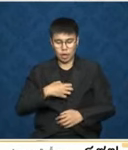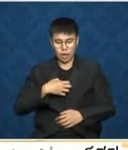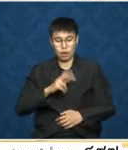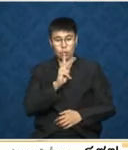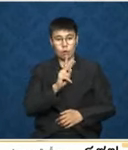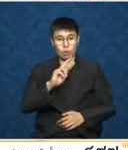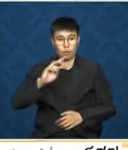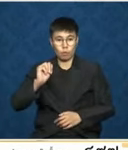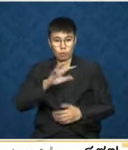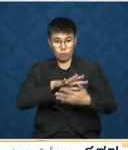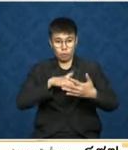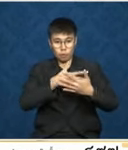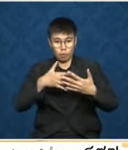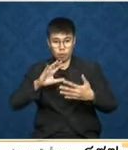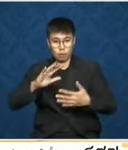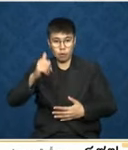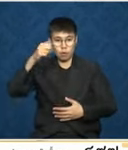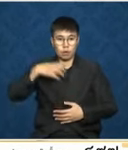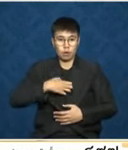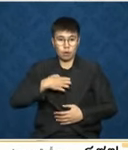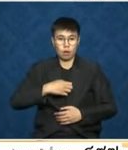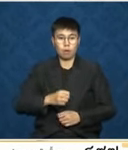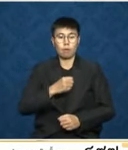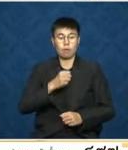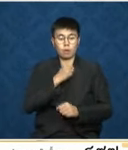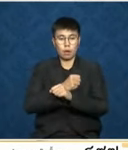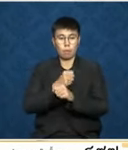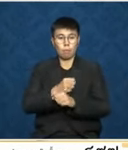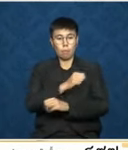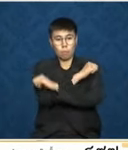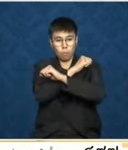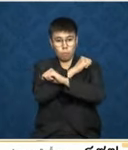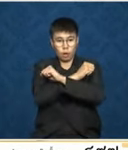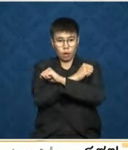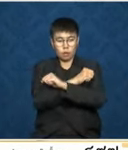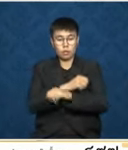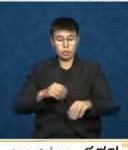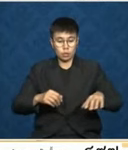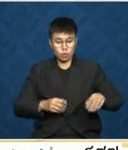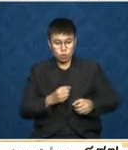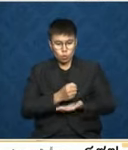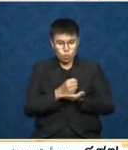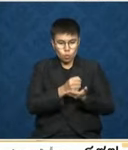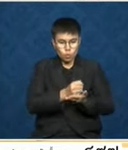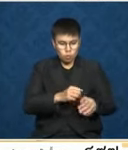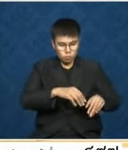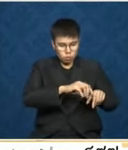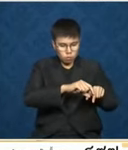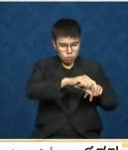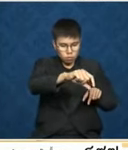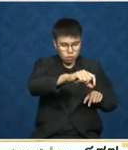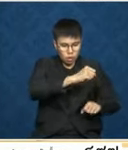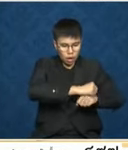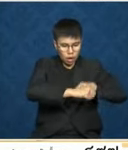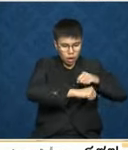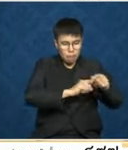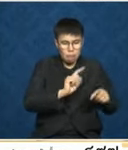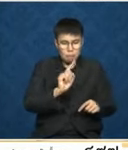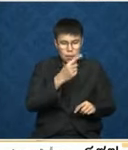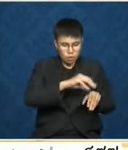เข้าไปดำเนินการก่อสร้างเขื่อนป้องกันตลิ่งเพื่อป้องกันการกัดเซาะบ้านเรือนพี่น้องประชาชนอย่างรีบด่วนด้วยขอบพระ